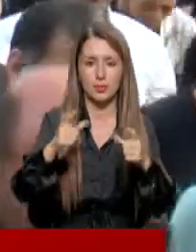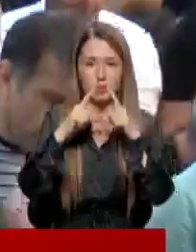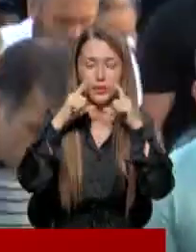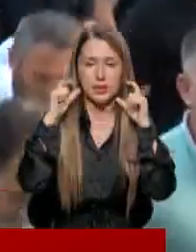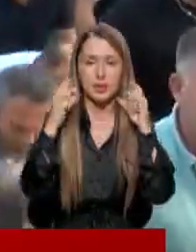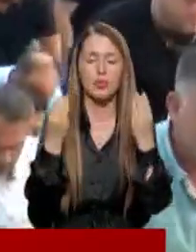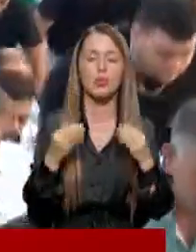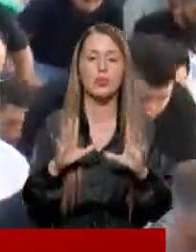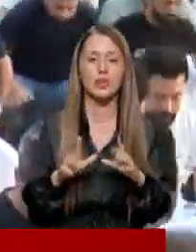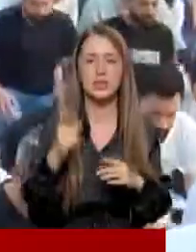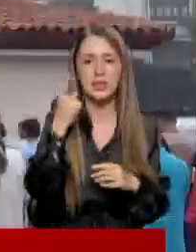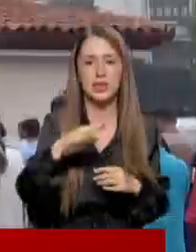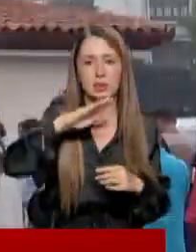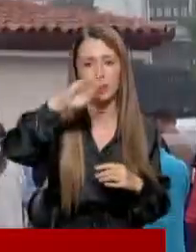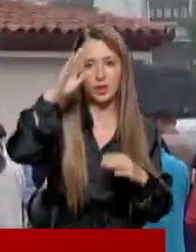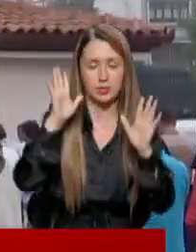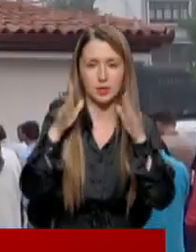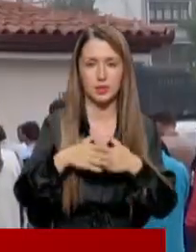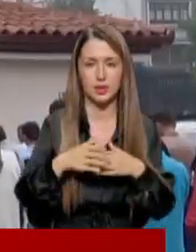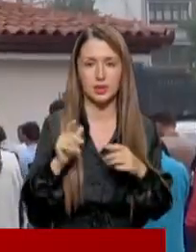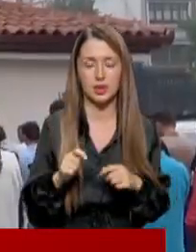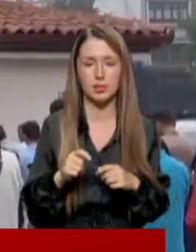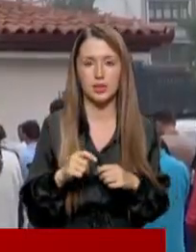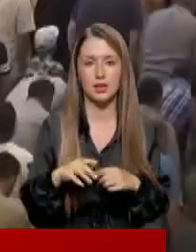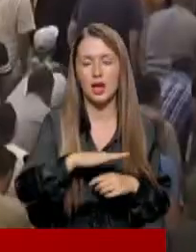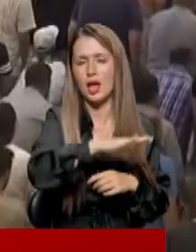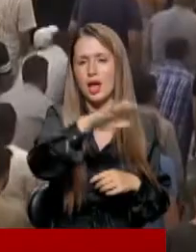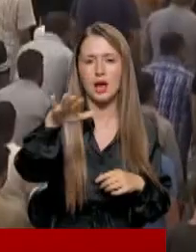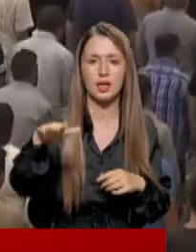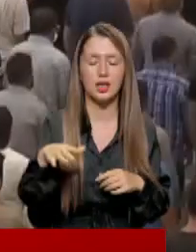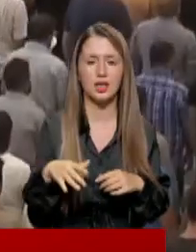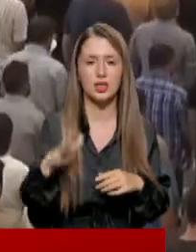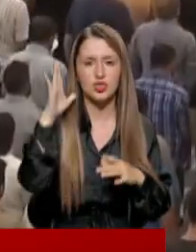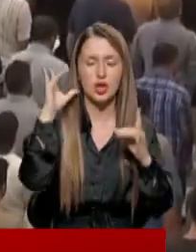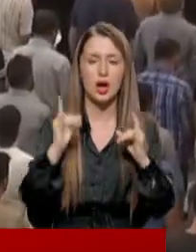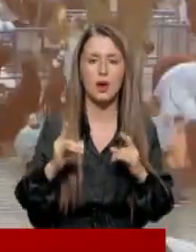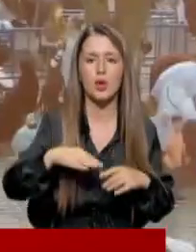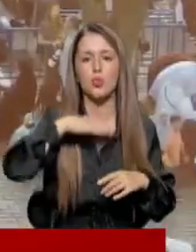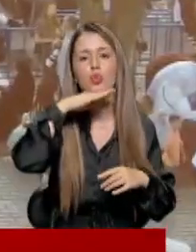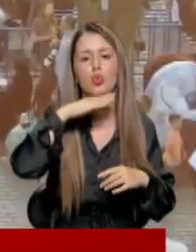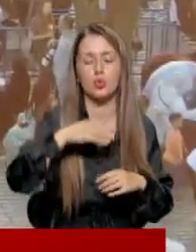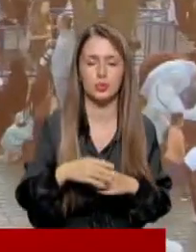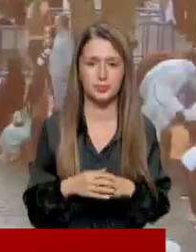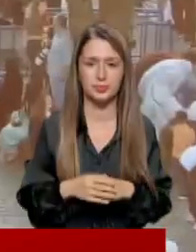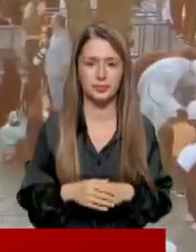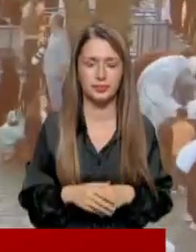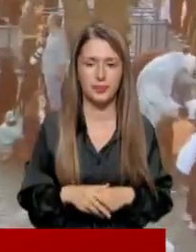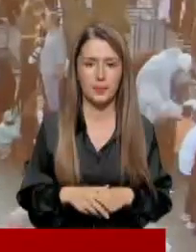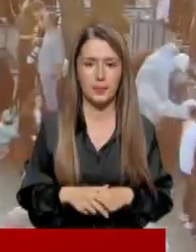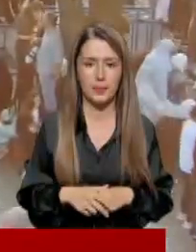maskelerin takılmadığı ilk bayram namazıydı bu. Yurdun dört bir yanındaki camiler doldu taştı.